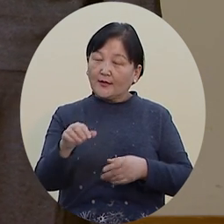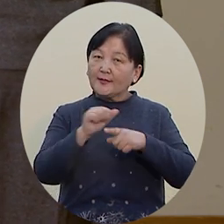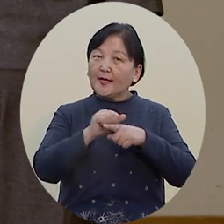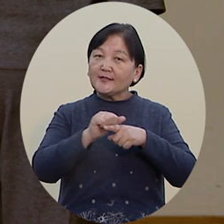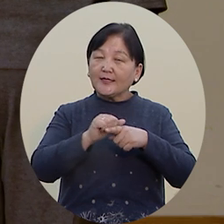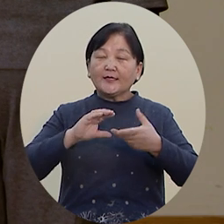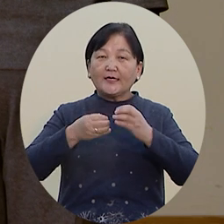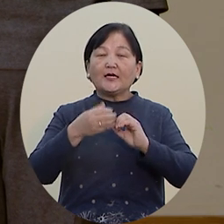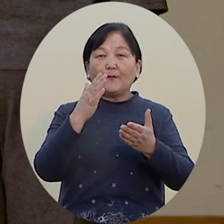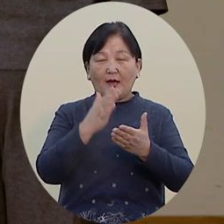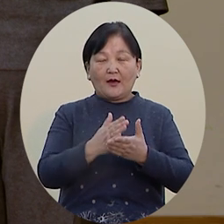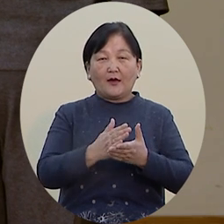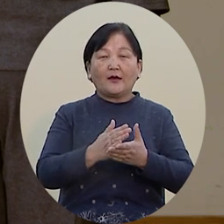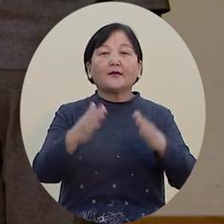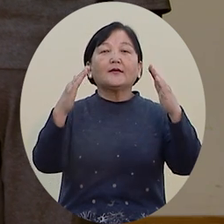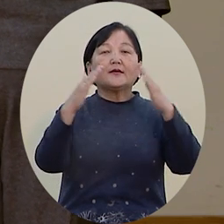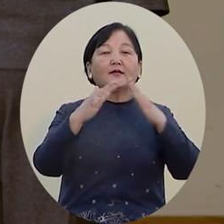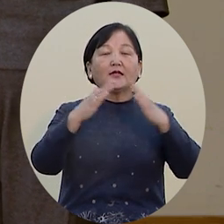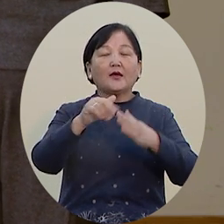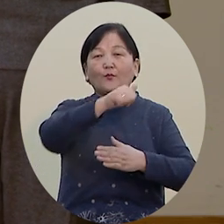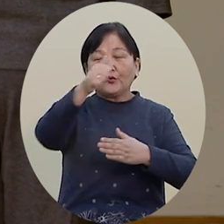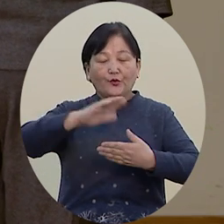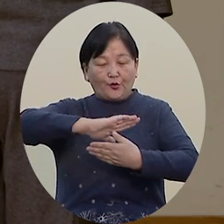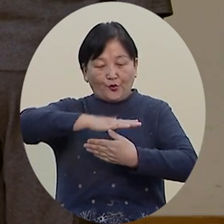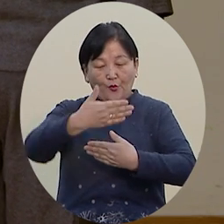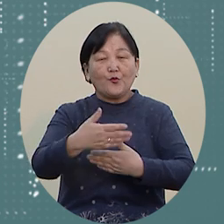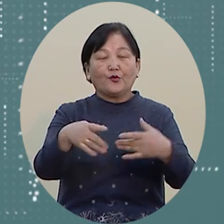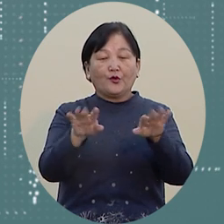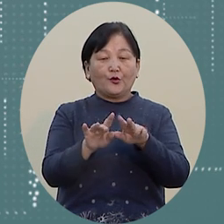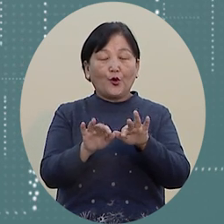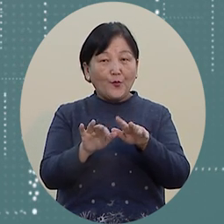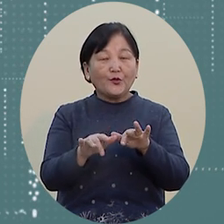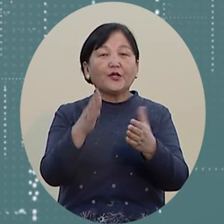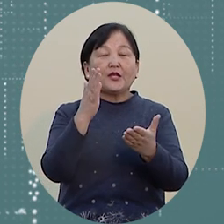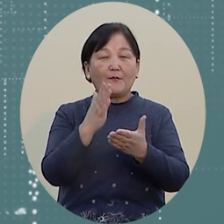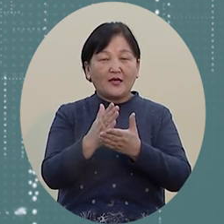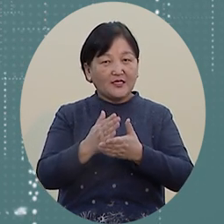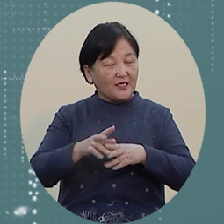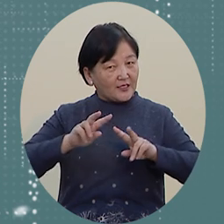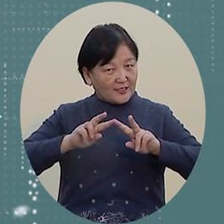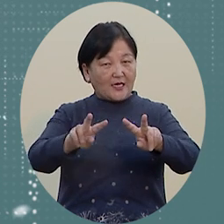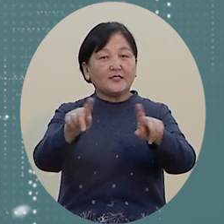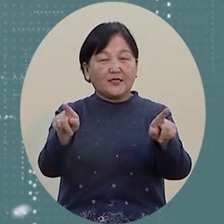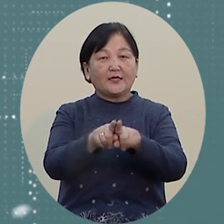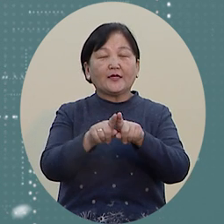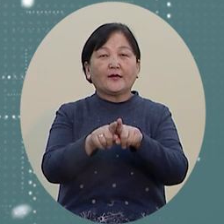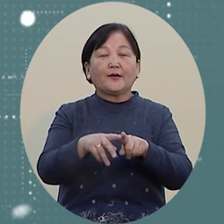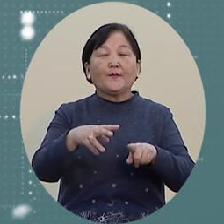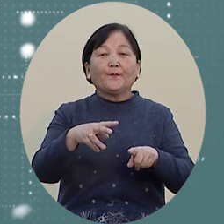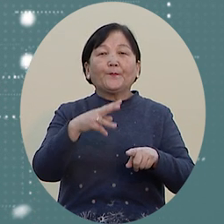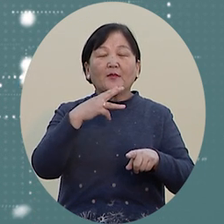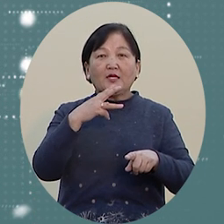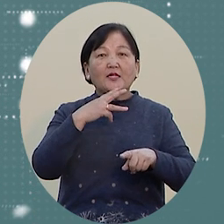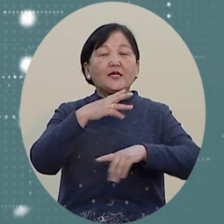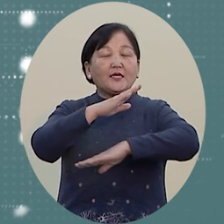тэгээд багш нь бол та нарыг компьютераа бэлэн байдалд байгаа гэдэгт бол найдаж байна. Цаашид ч бүгдээрээ компьютераа бэлэн байдалд байлгаж